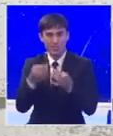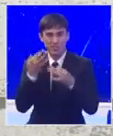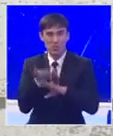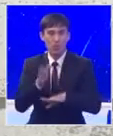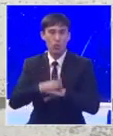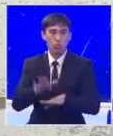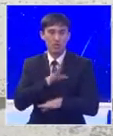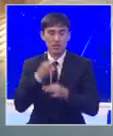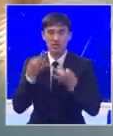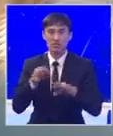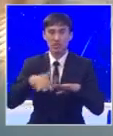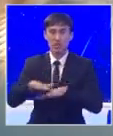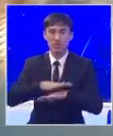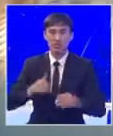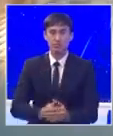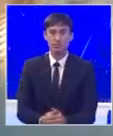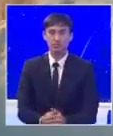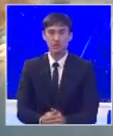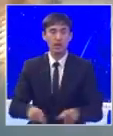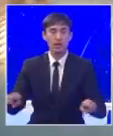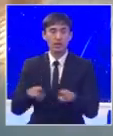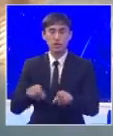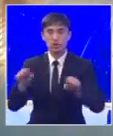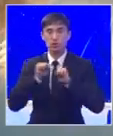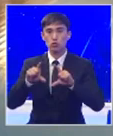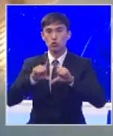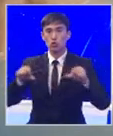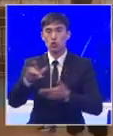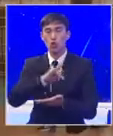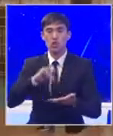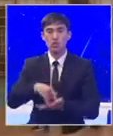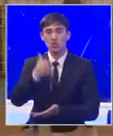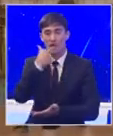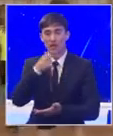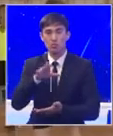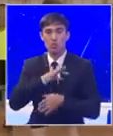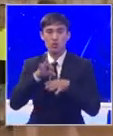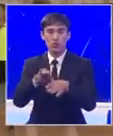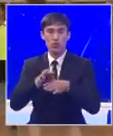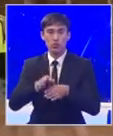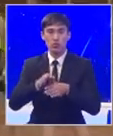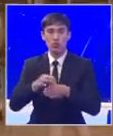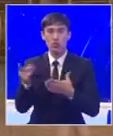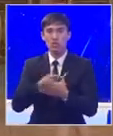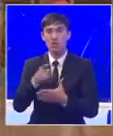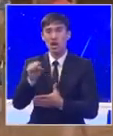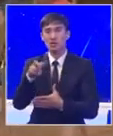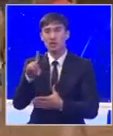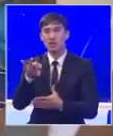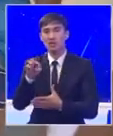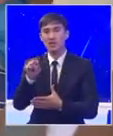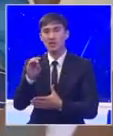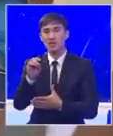нашему народу. Также в спортивной школе города Жаркент был проведен турнир имени Асанова и Сапатаева среди